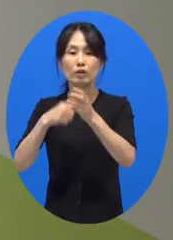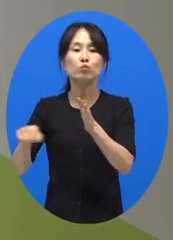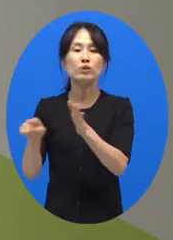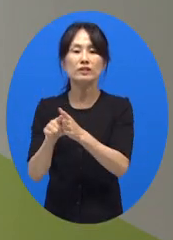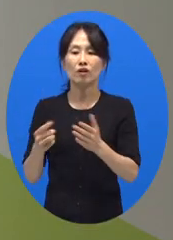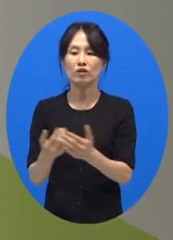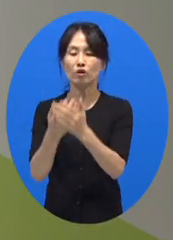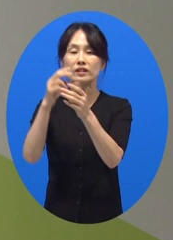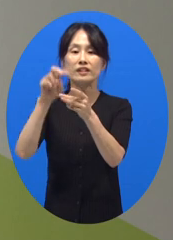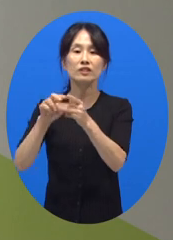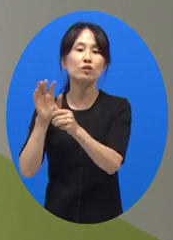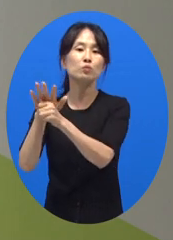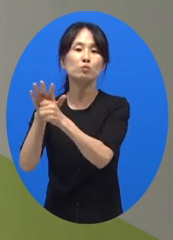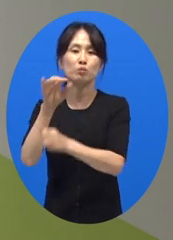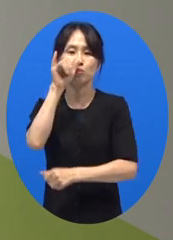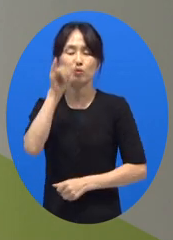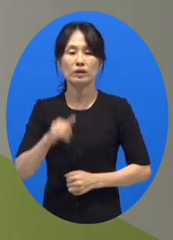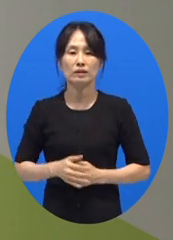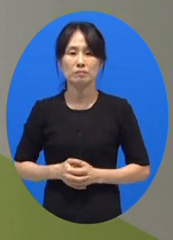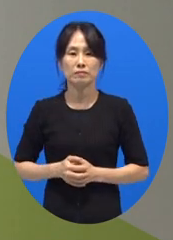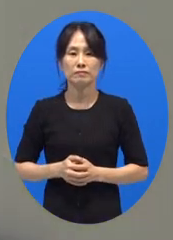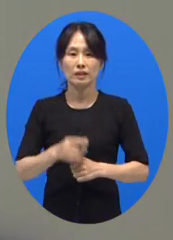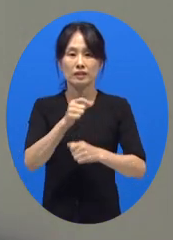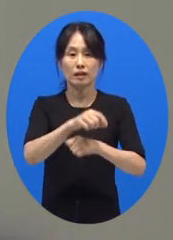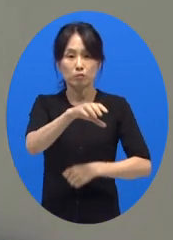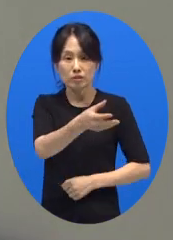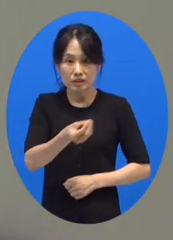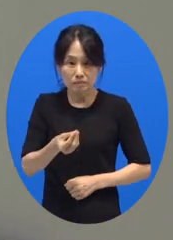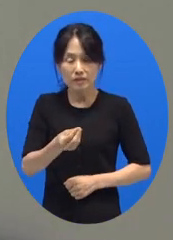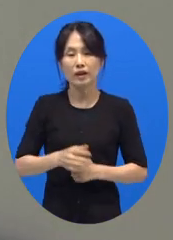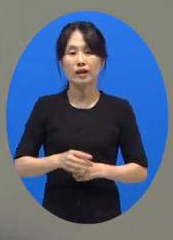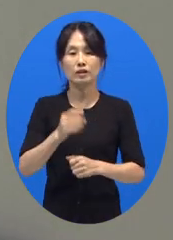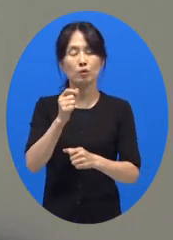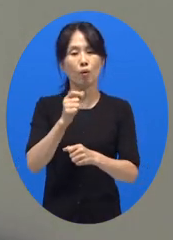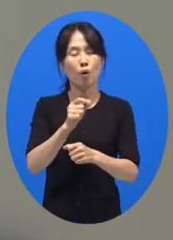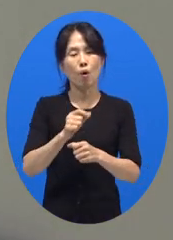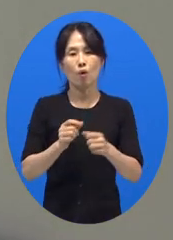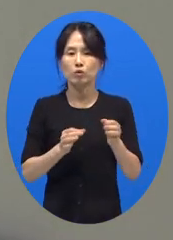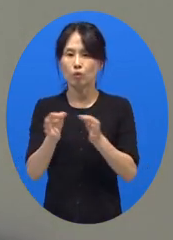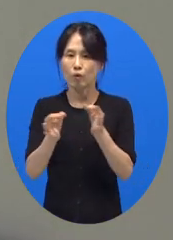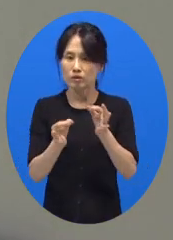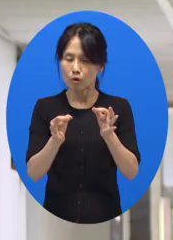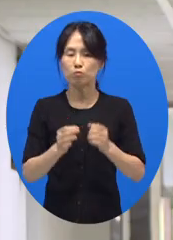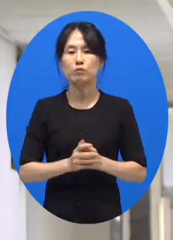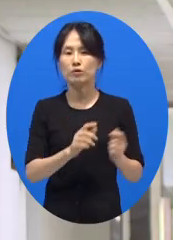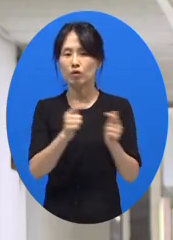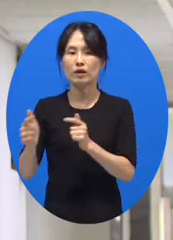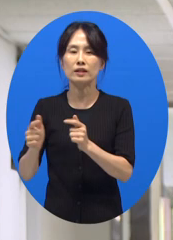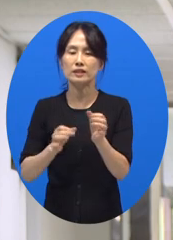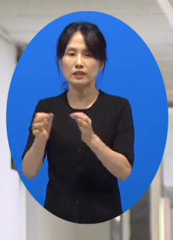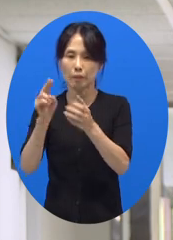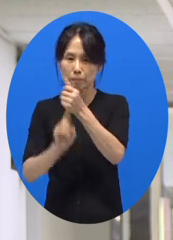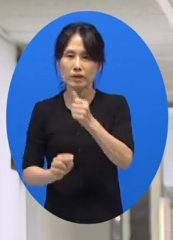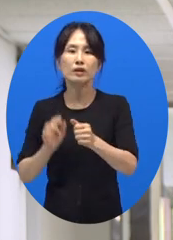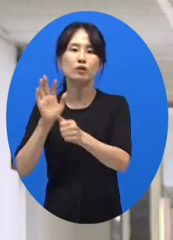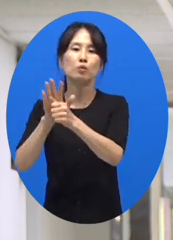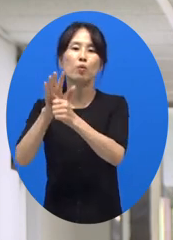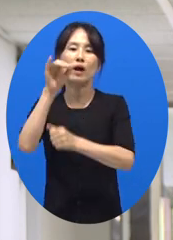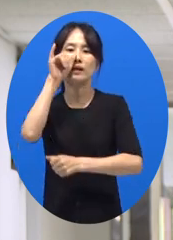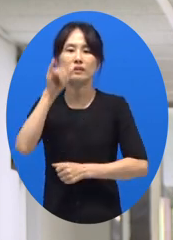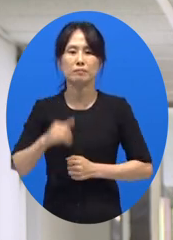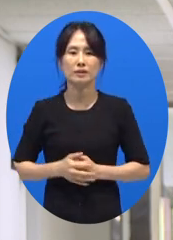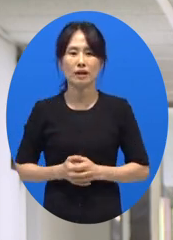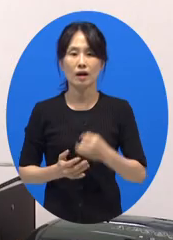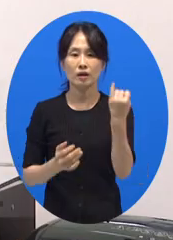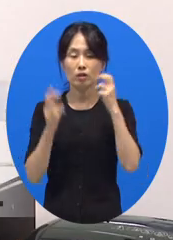창업 기업을 위해 창업 성장 센터를 운영합니다. 사무실 임대부터 사업화 자금과 판로 개척까지 원스톱으로